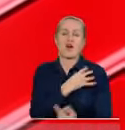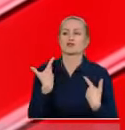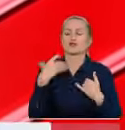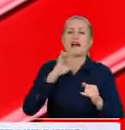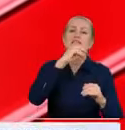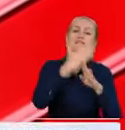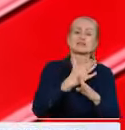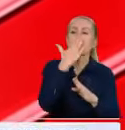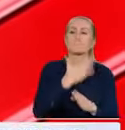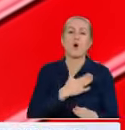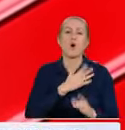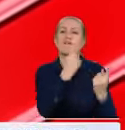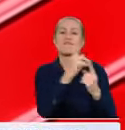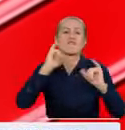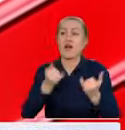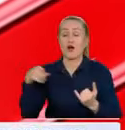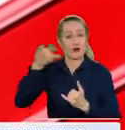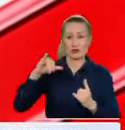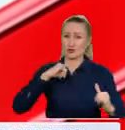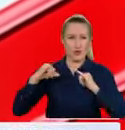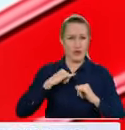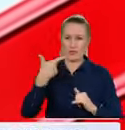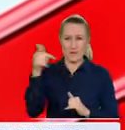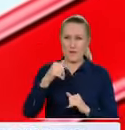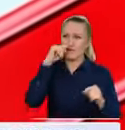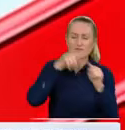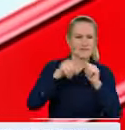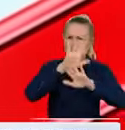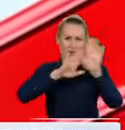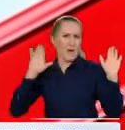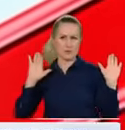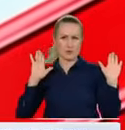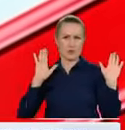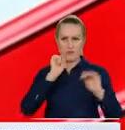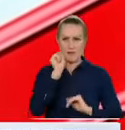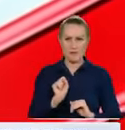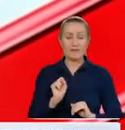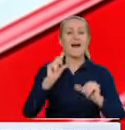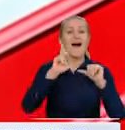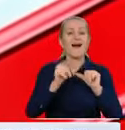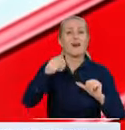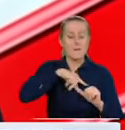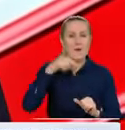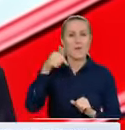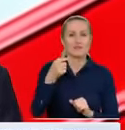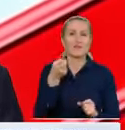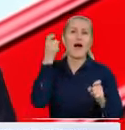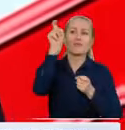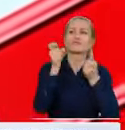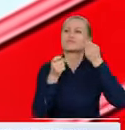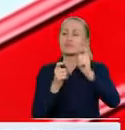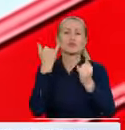seksualne. Rząd w ogóle nic do tego nie powinien mieć, ani inni do innych. Natomiast oczywiście powinniśmy protestować, jeżeli ktoś